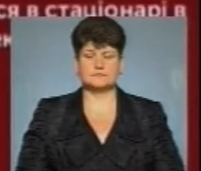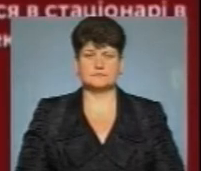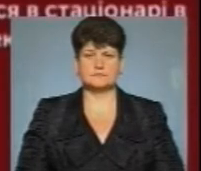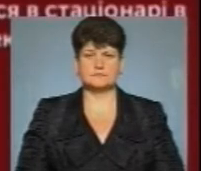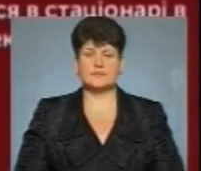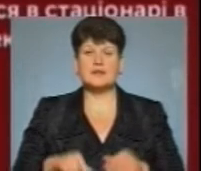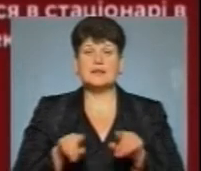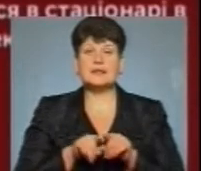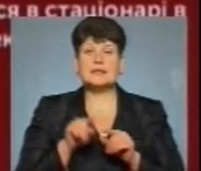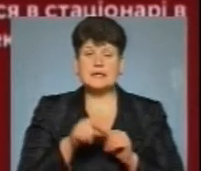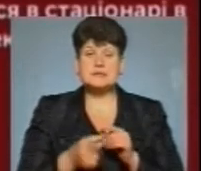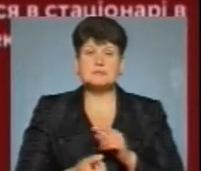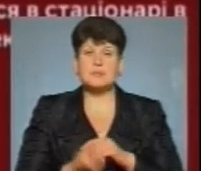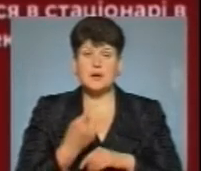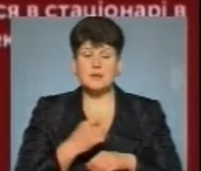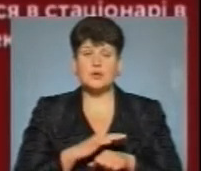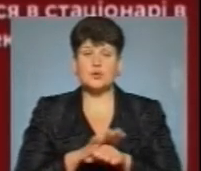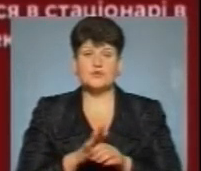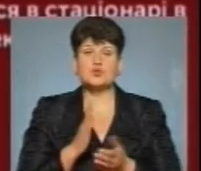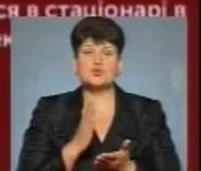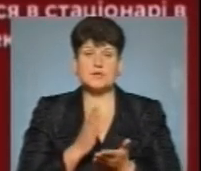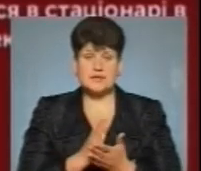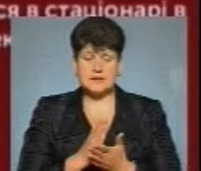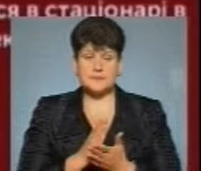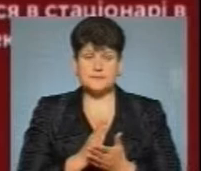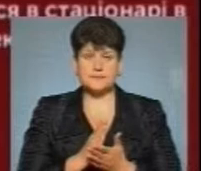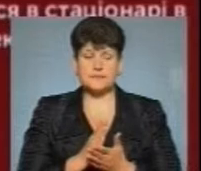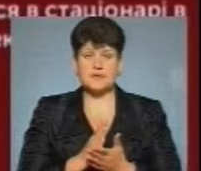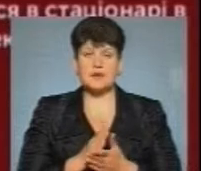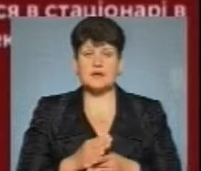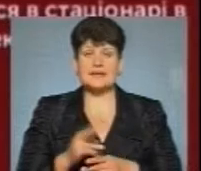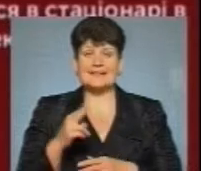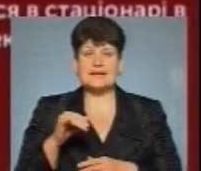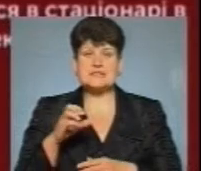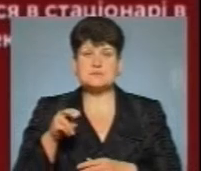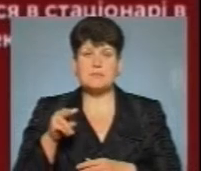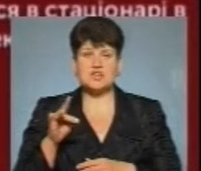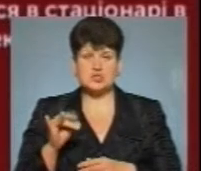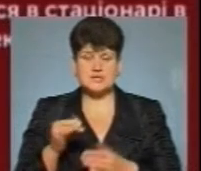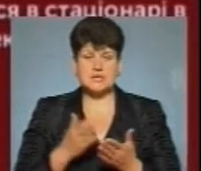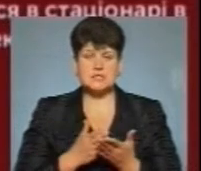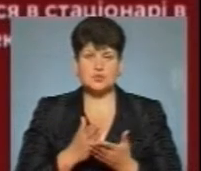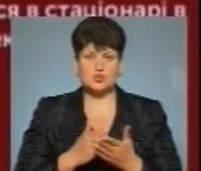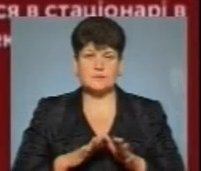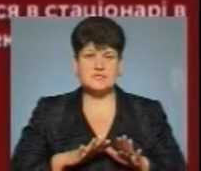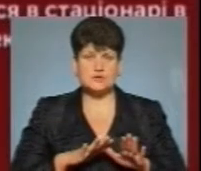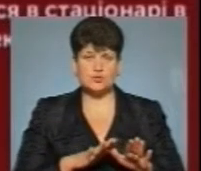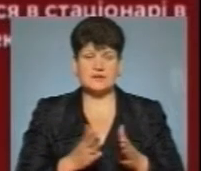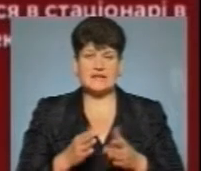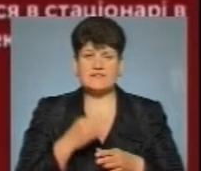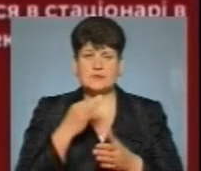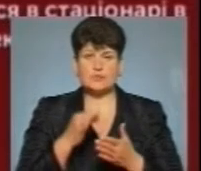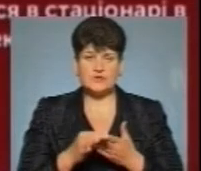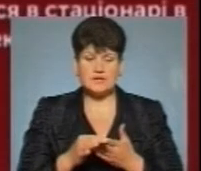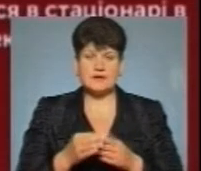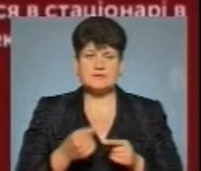Такий спалах коронавірусу є якраз у ОДС, тобто в диспетчерській службі. Якраз заступник, який відповідає за ОДС,